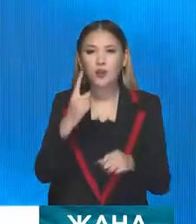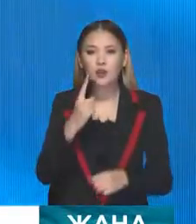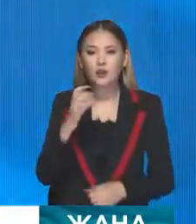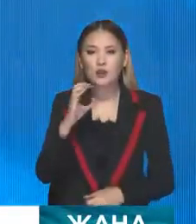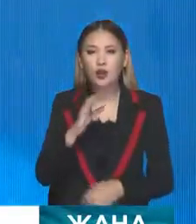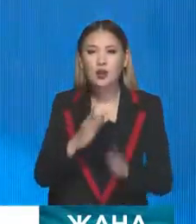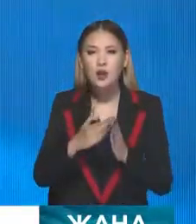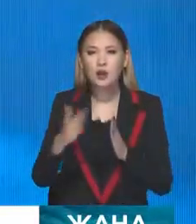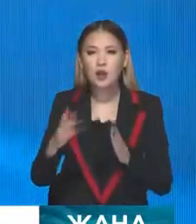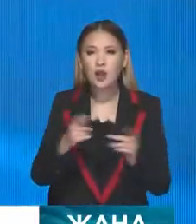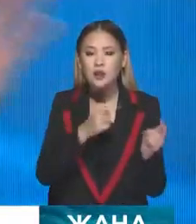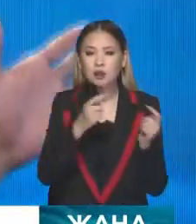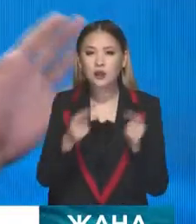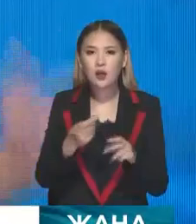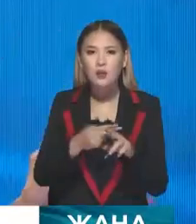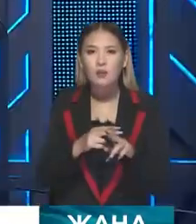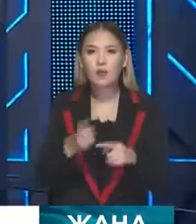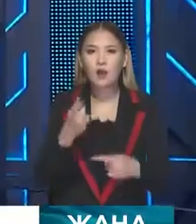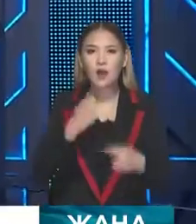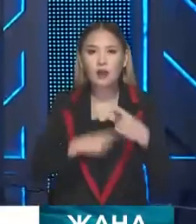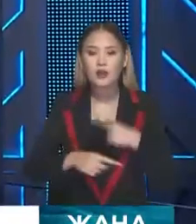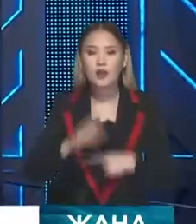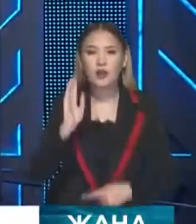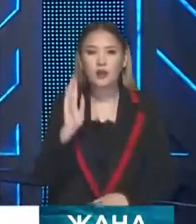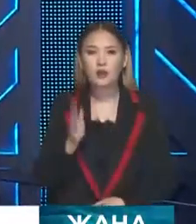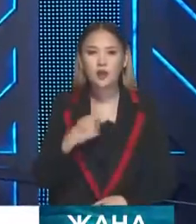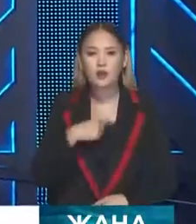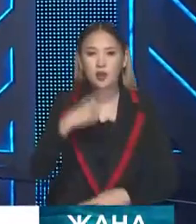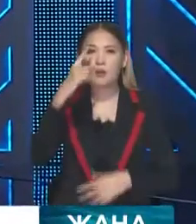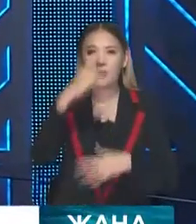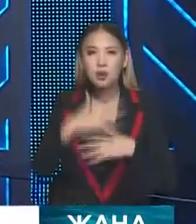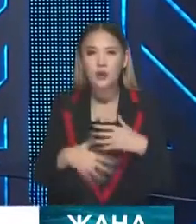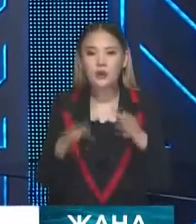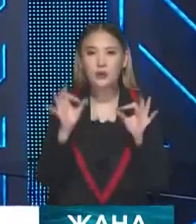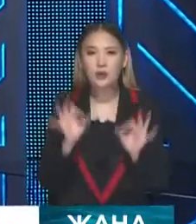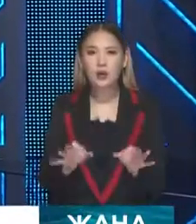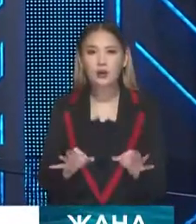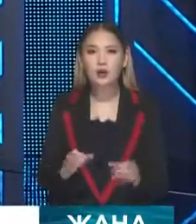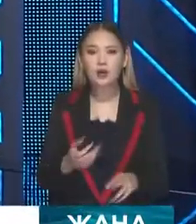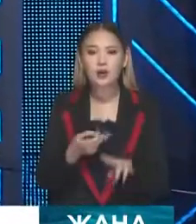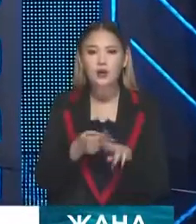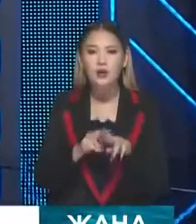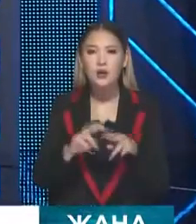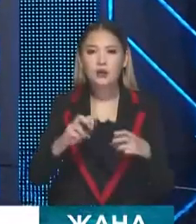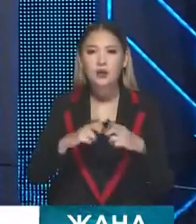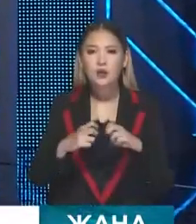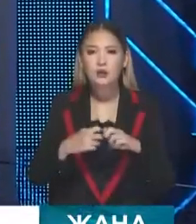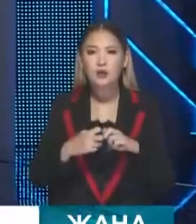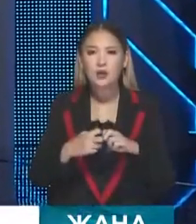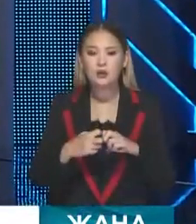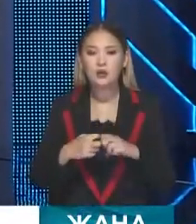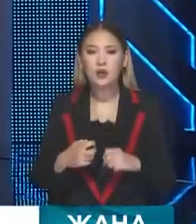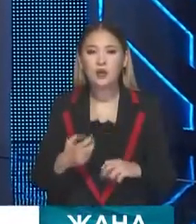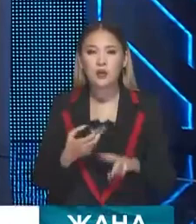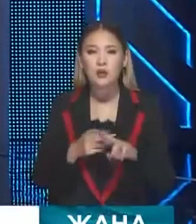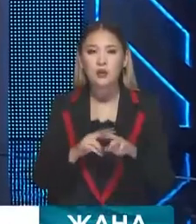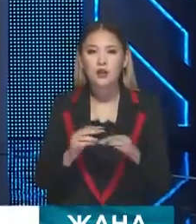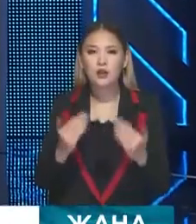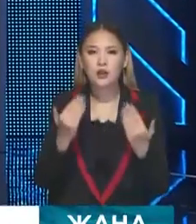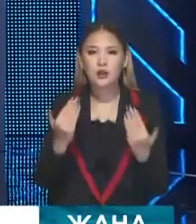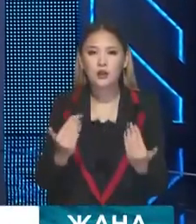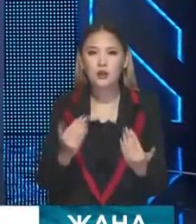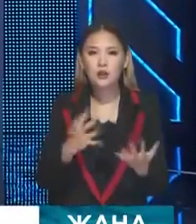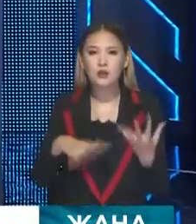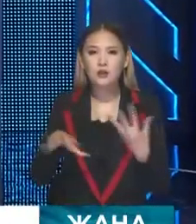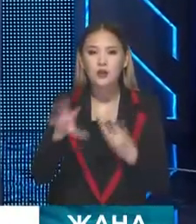келсе, ол бірден кері қайтарылады. Мен дұрыс түсіндім ғой? Бұл мәселе әрине қазір нақты бір